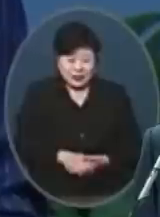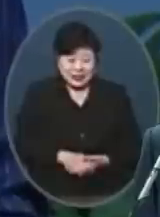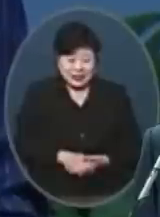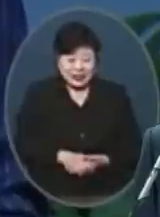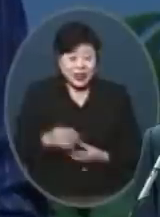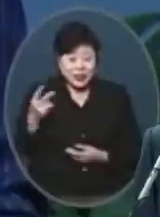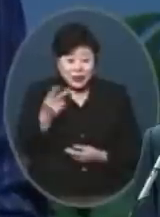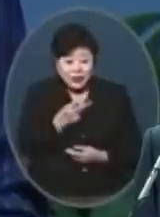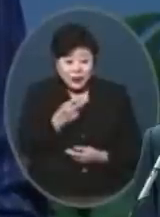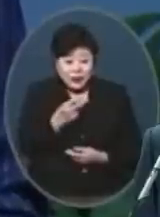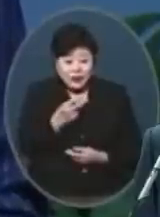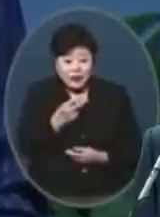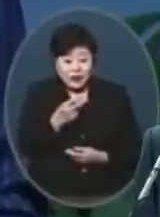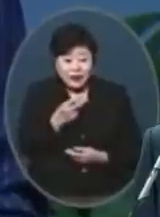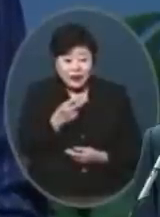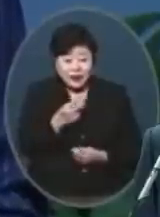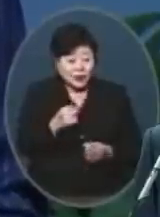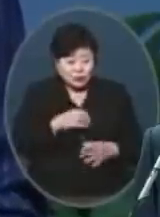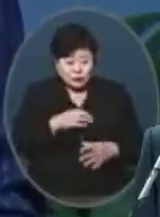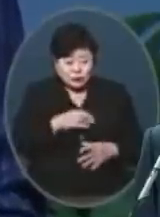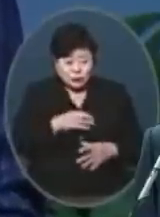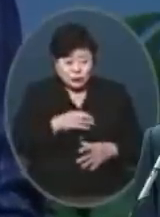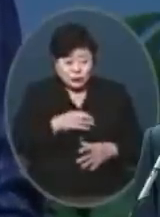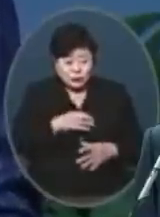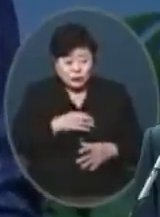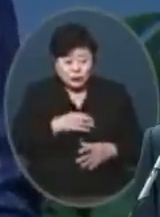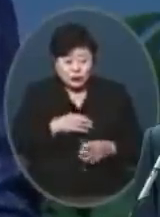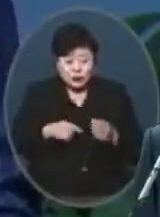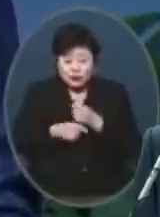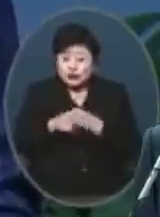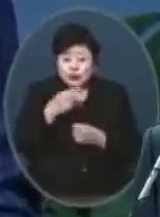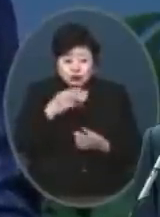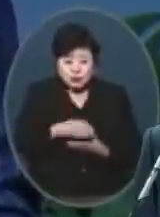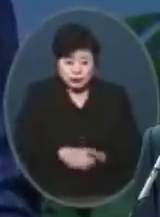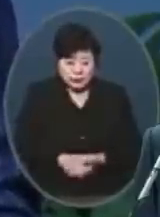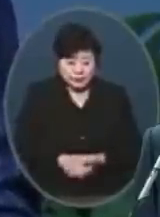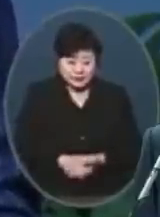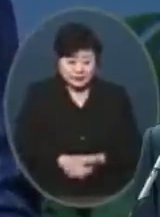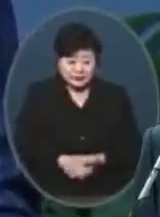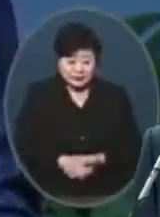또 무섭게 할 이유도 없고